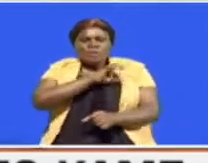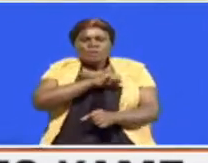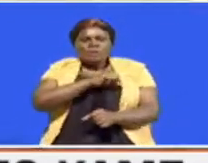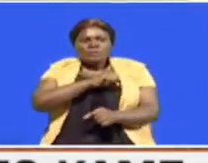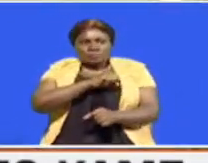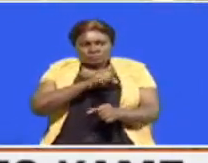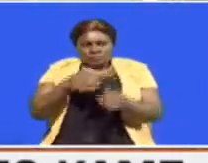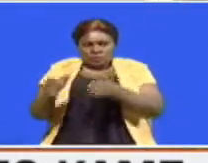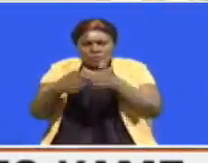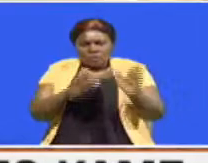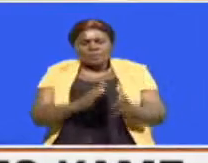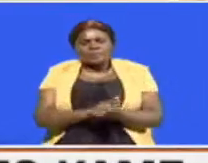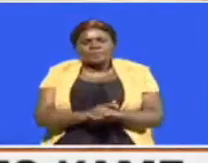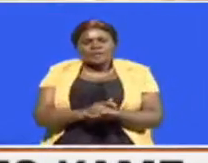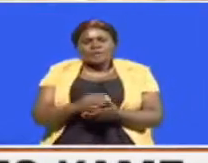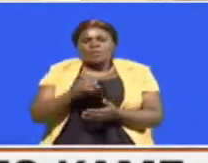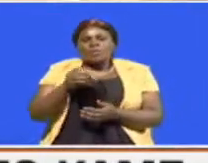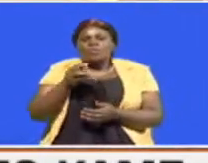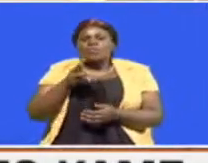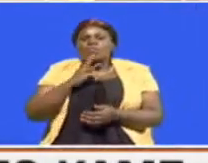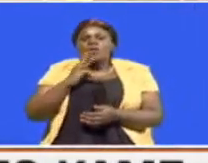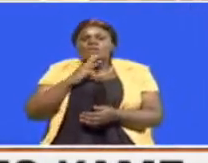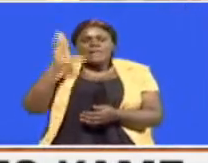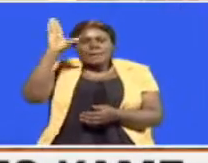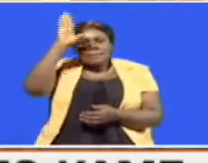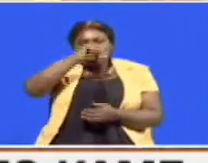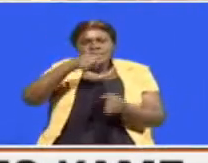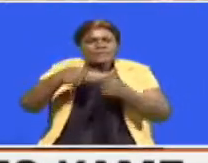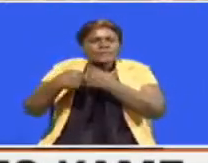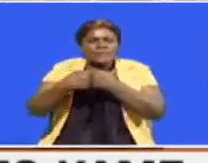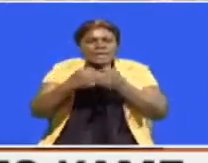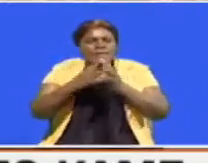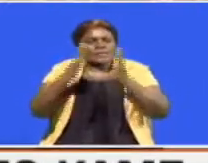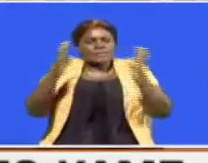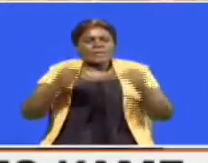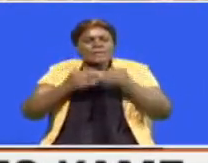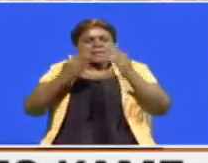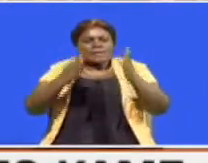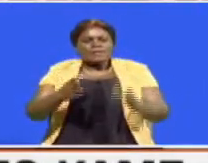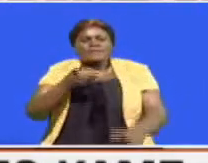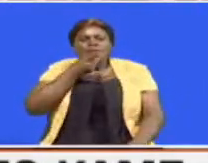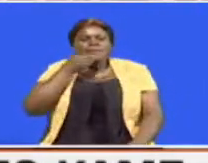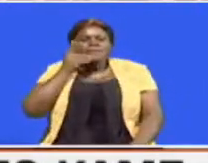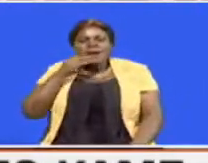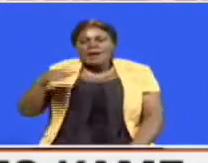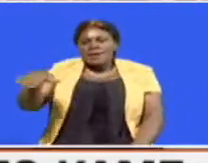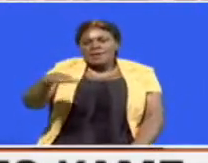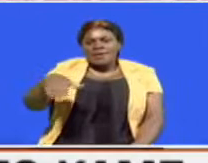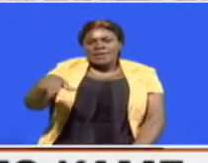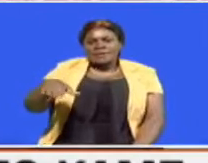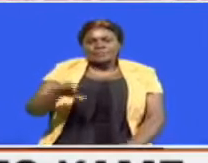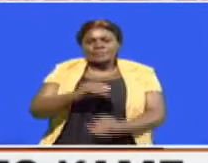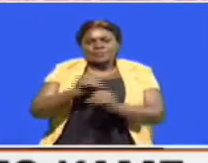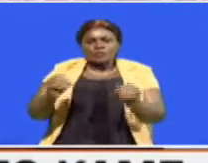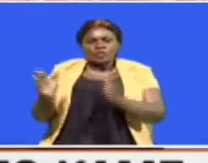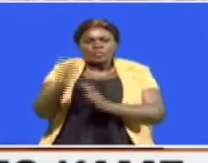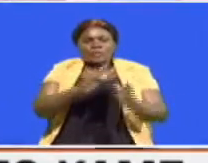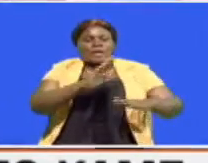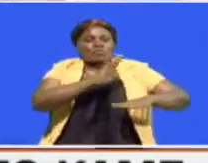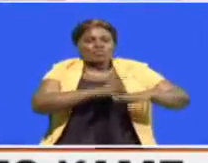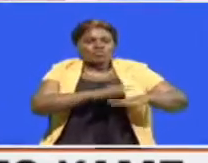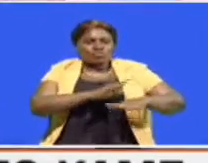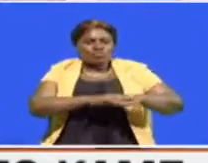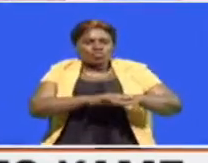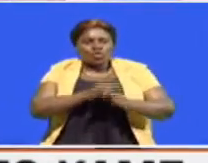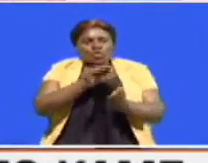building measures. Ukosefu wa maji ukitajwa kuwa changamoto kuu na viongozi kutoka maeneo kame kwamba hakuna mipango kabambe